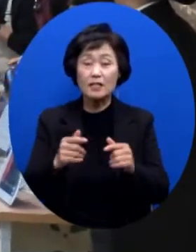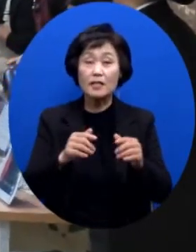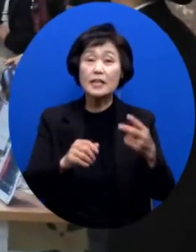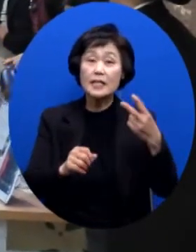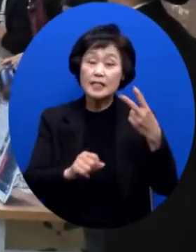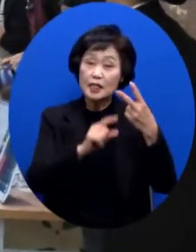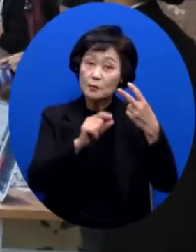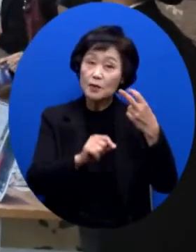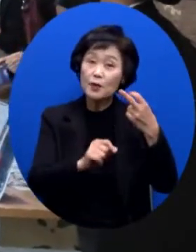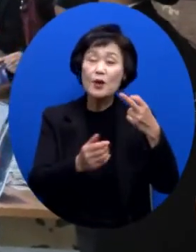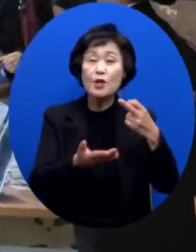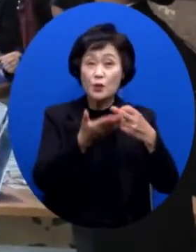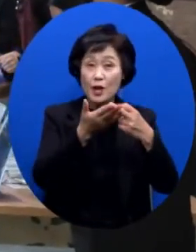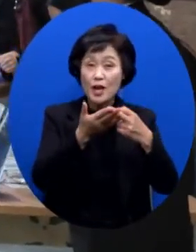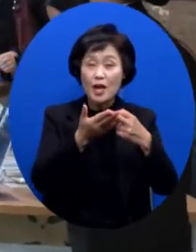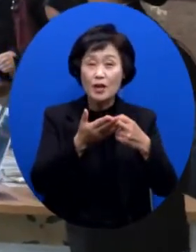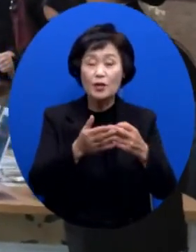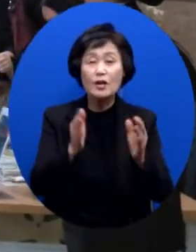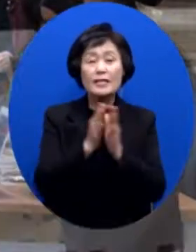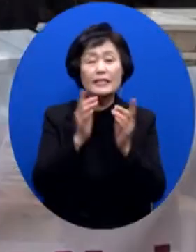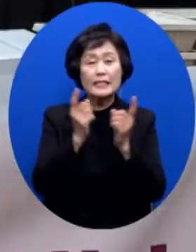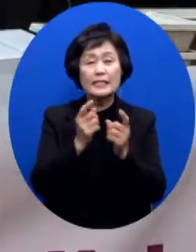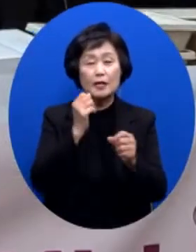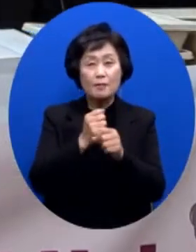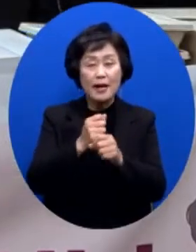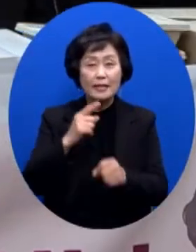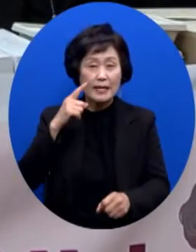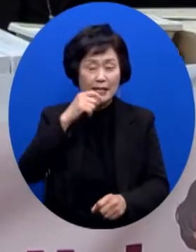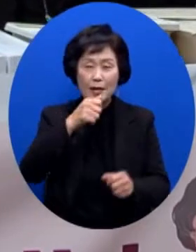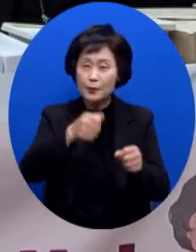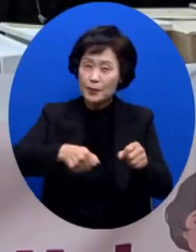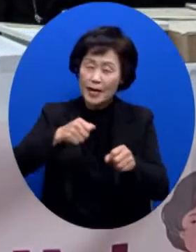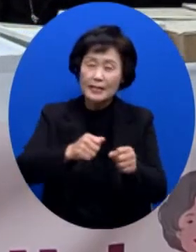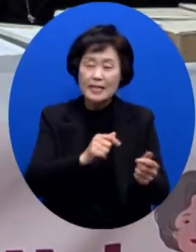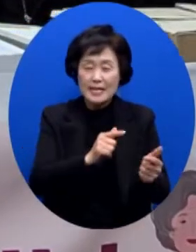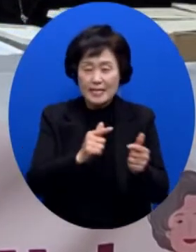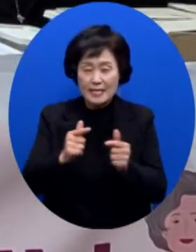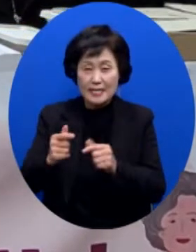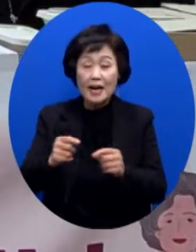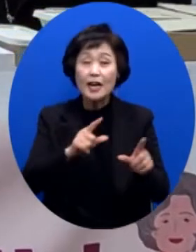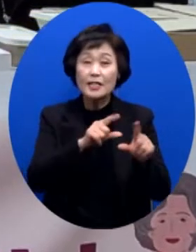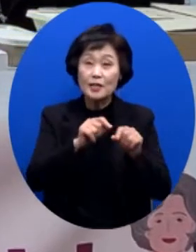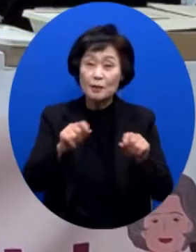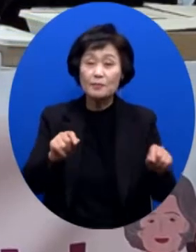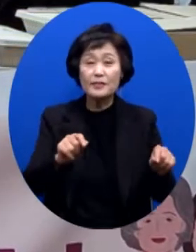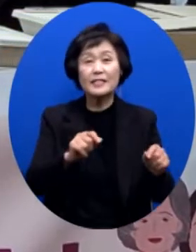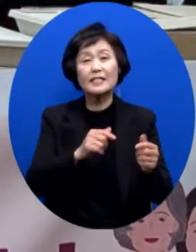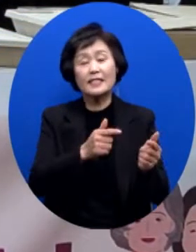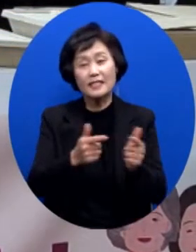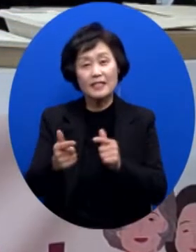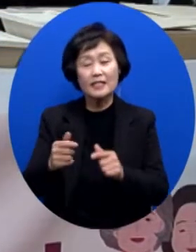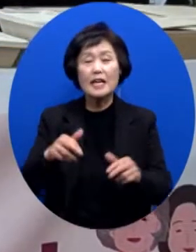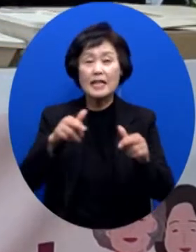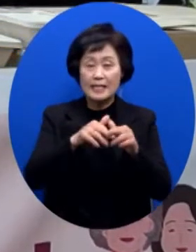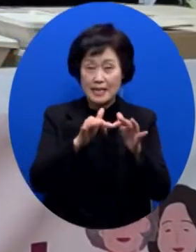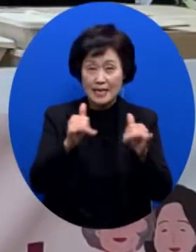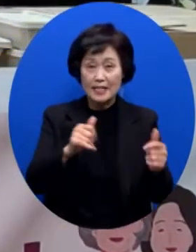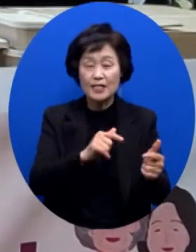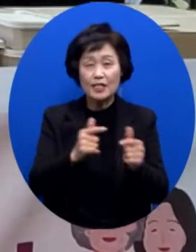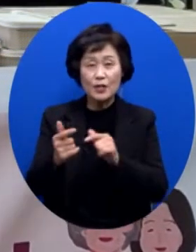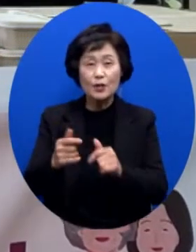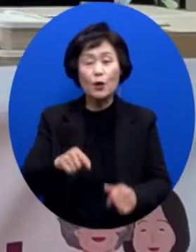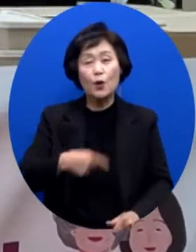학생들이 직접 만든 중식과 양식, 디저트 등 다양한 음식을 장애인과 독거노인 가정에 전달한 바